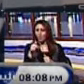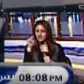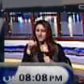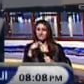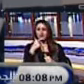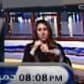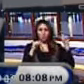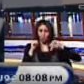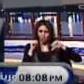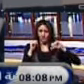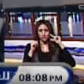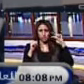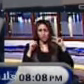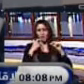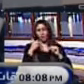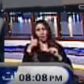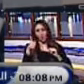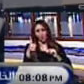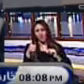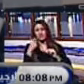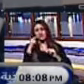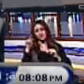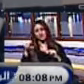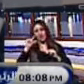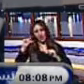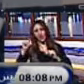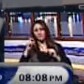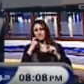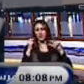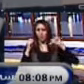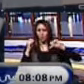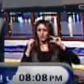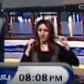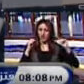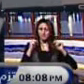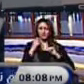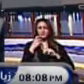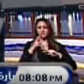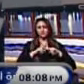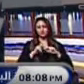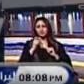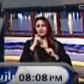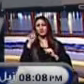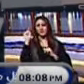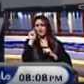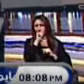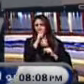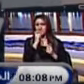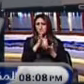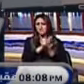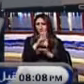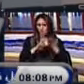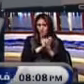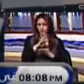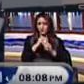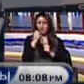السلبيات، وهنلاقي ناس بتشتغل وسط جيوش العاطلين والمتعطلين واللي بيعطلوا المراكب السايره. وانا قلت